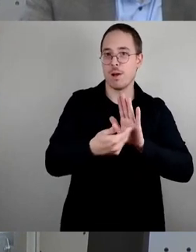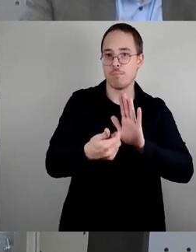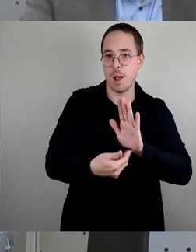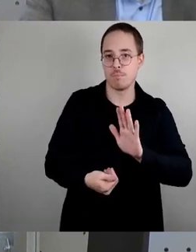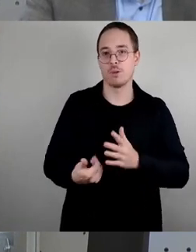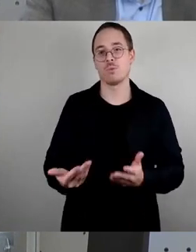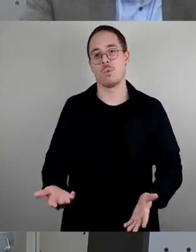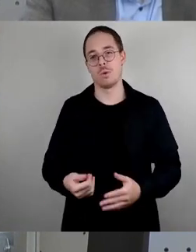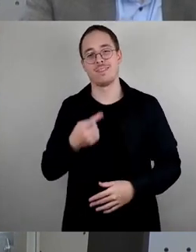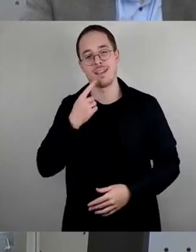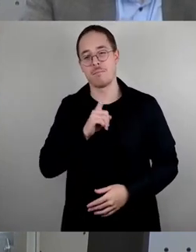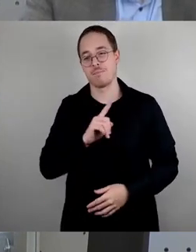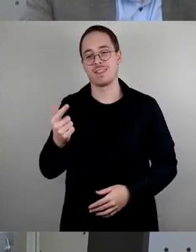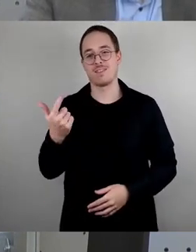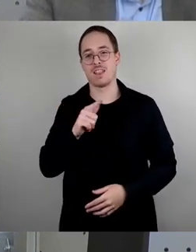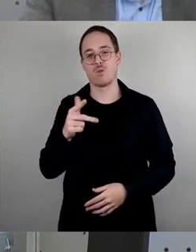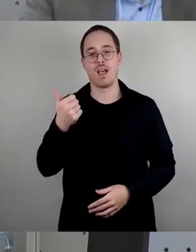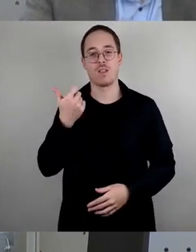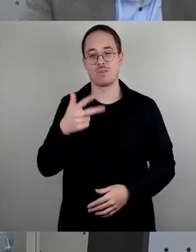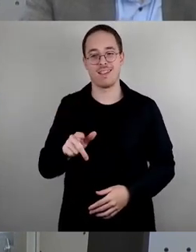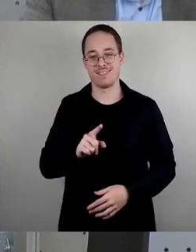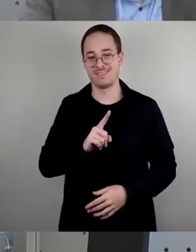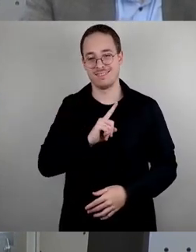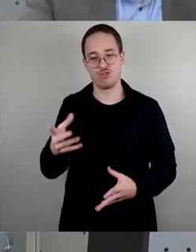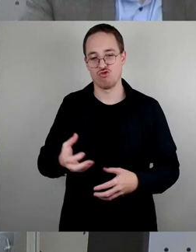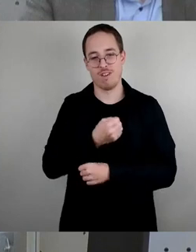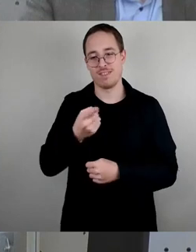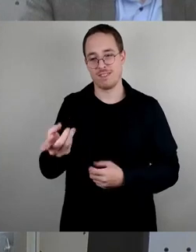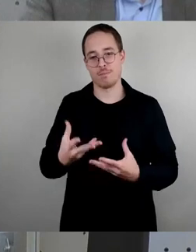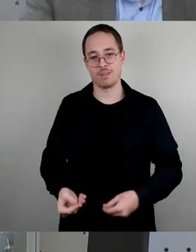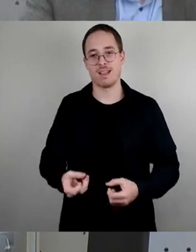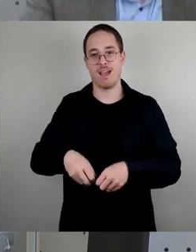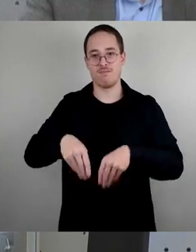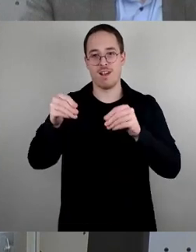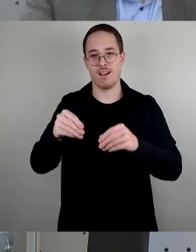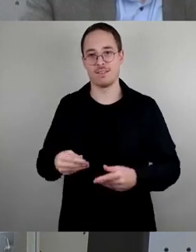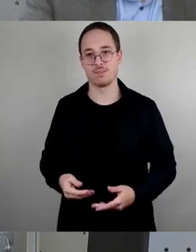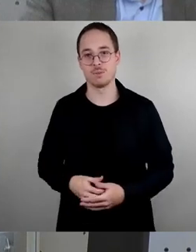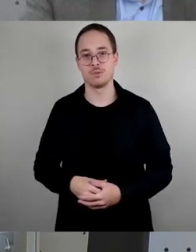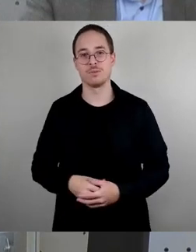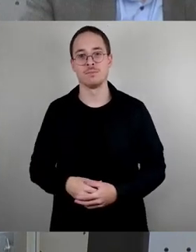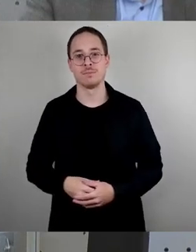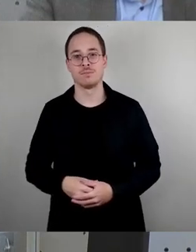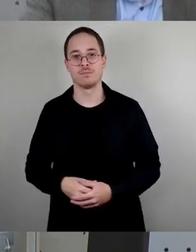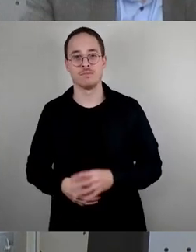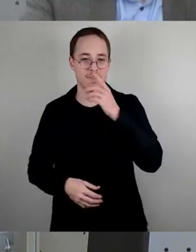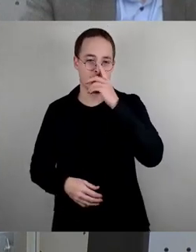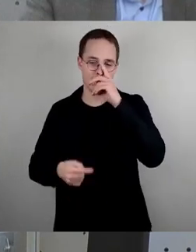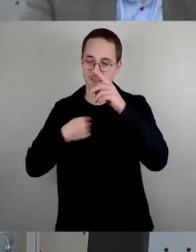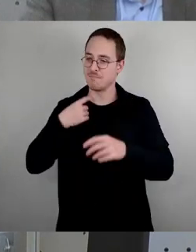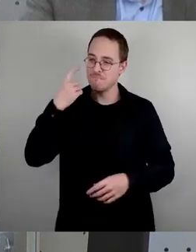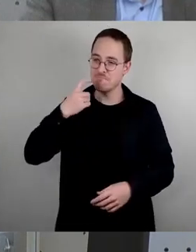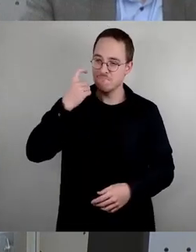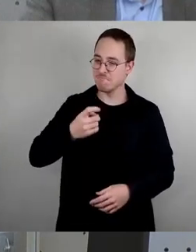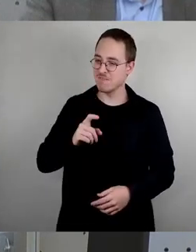Frage, wie haben wir es eigentlich in der Vergangenheit geschafft, überhaupt eine einzige Straße in Dresden zu sanieren und im